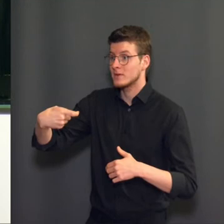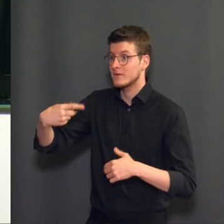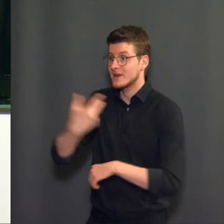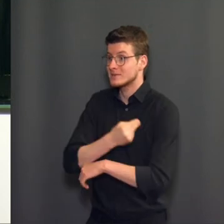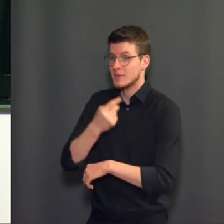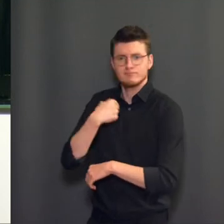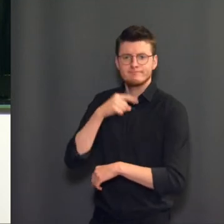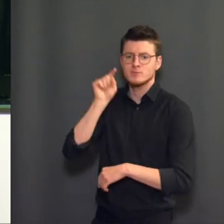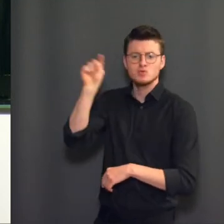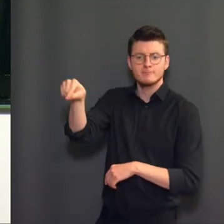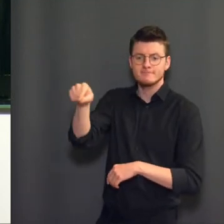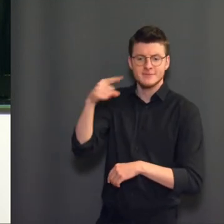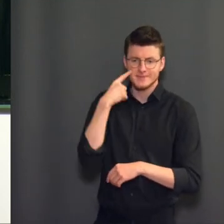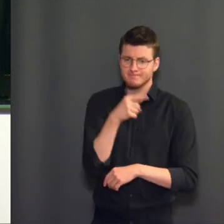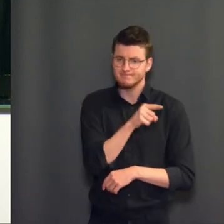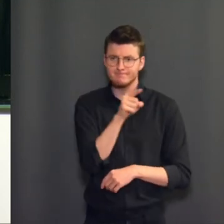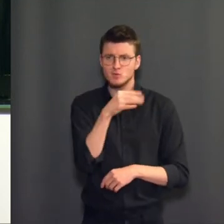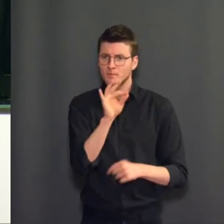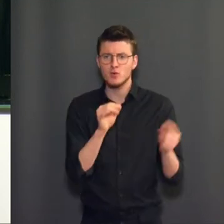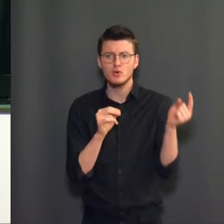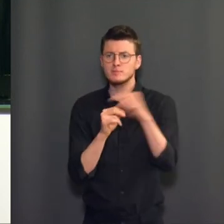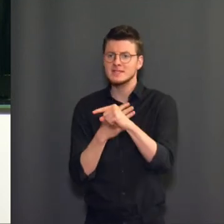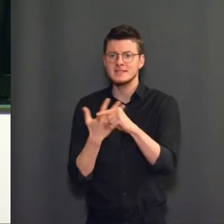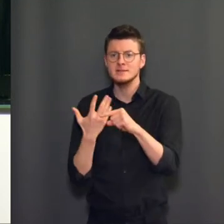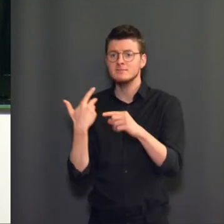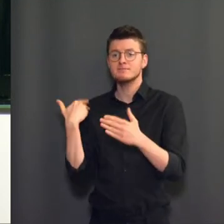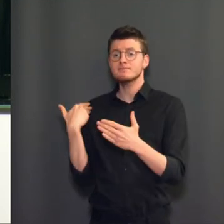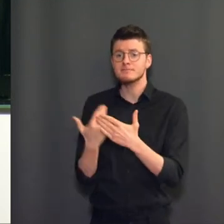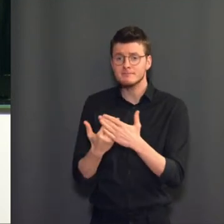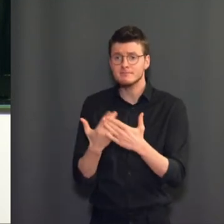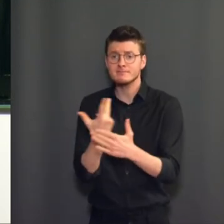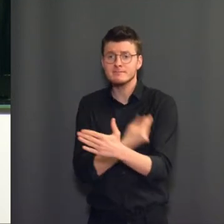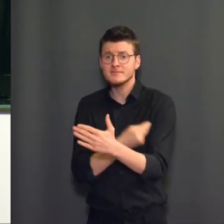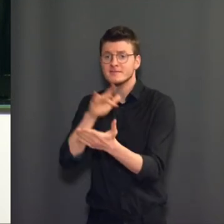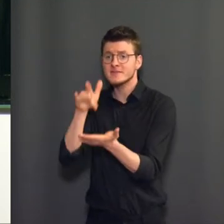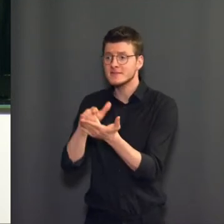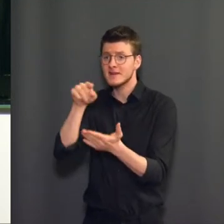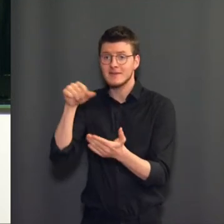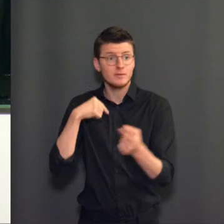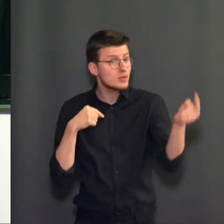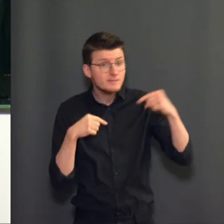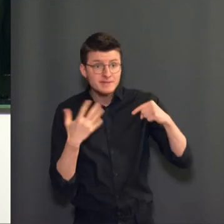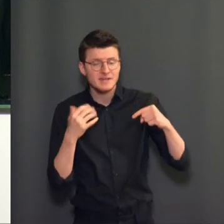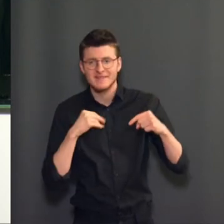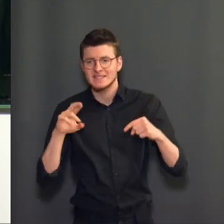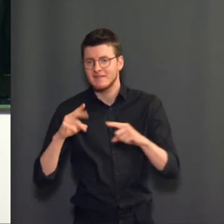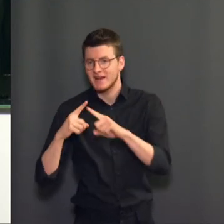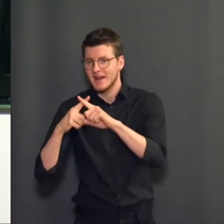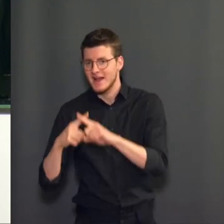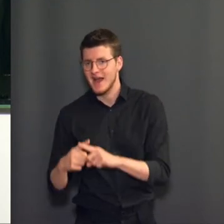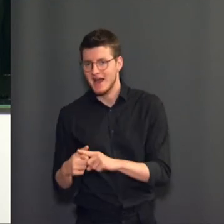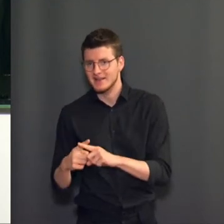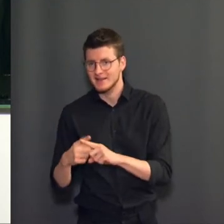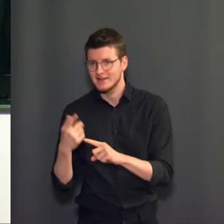Tot nu toe legde elk vaccinatiecentrum een reservelijst aan. Op die lijst